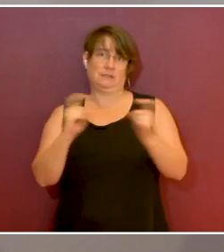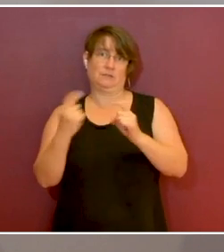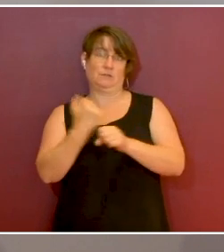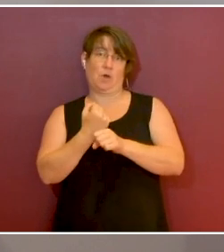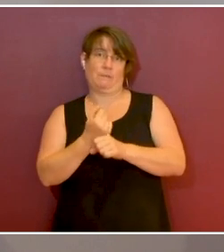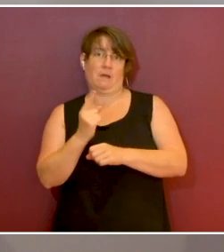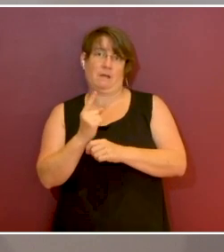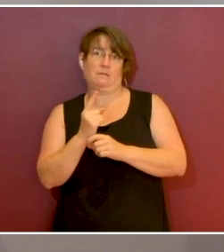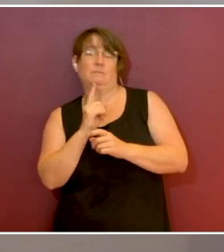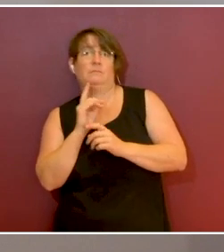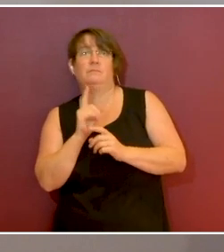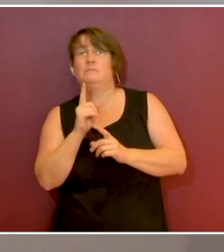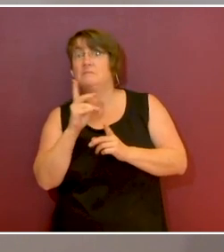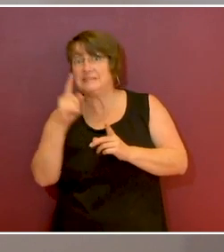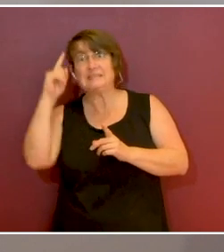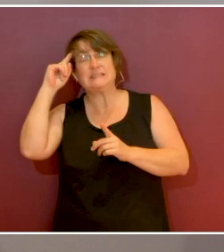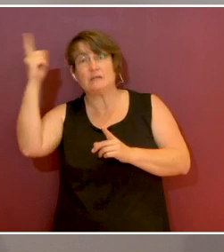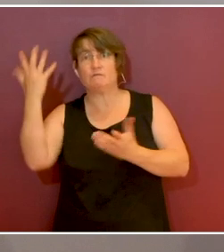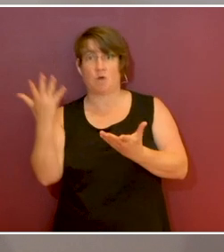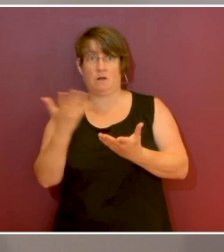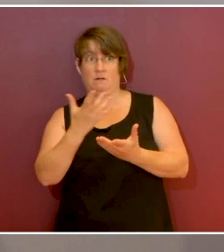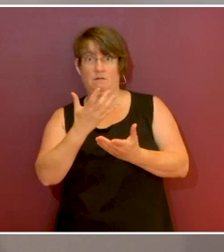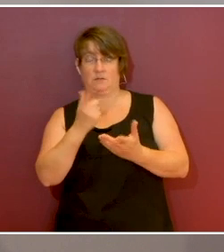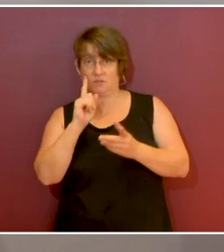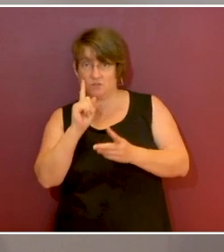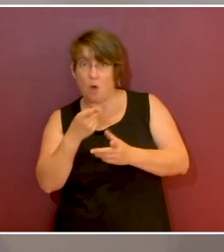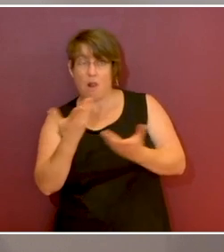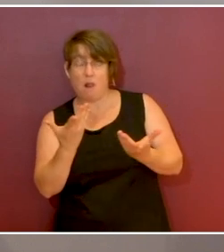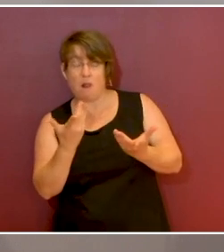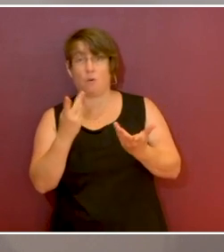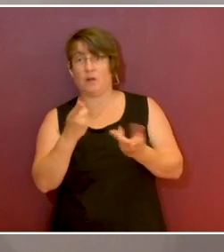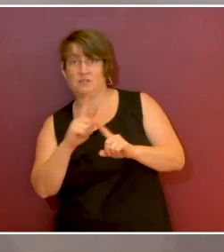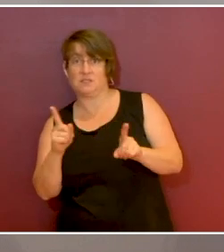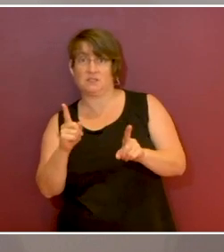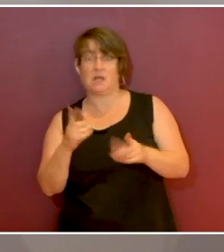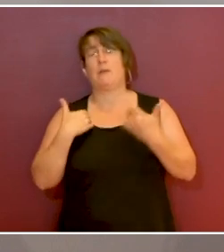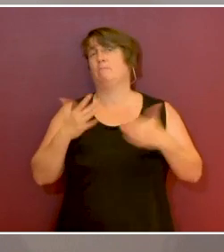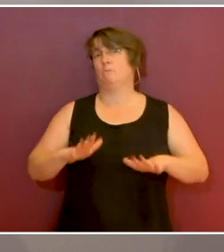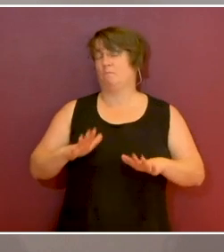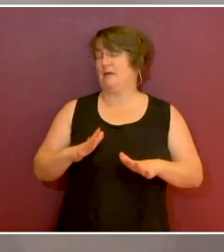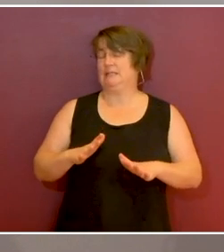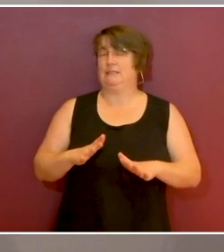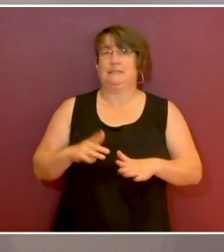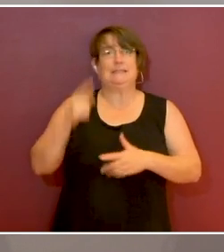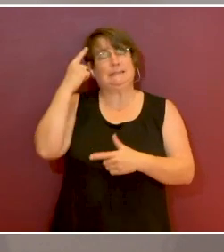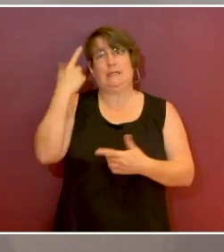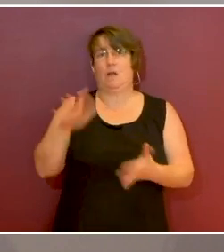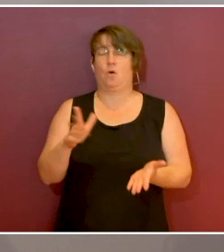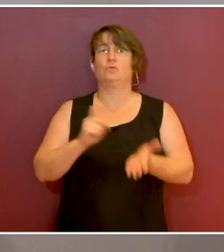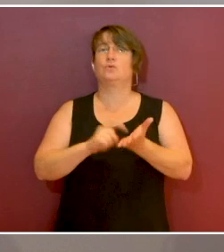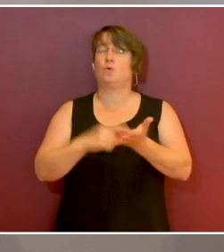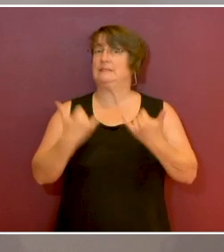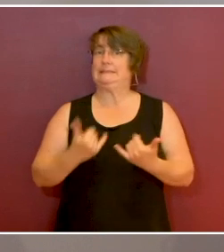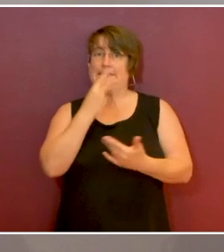und inwieweit das sinnvoll ist. Aber im Moment ist das viel zu früh, da würden wir gar nichts sehen, weil einfach dann müsste man viel